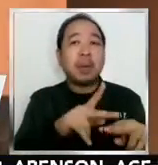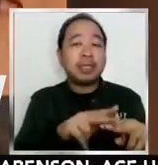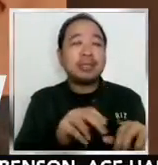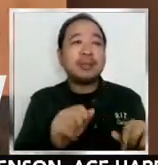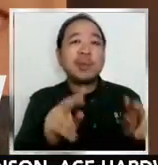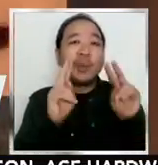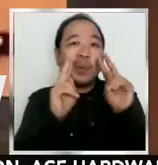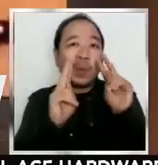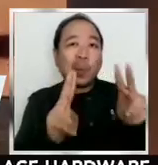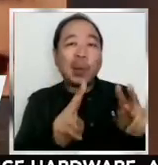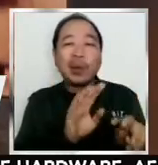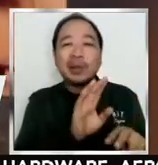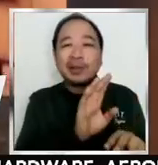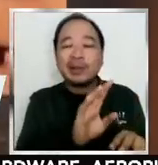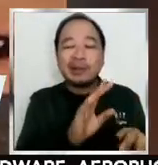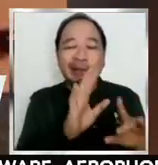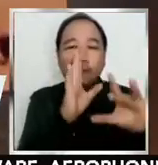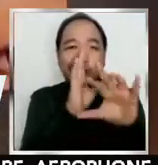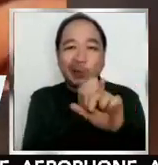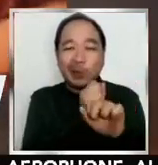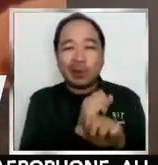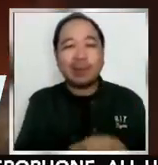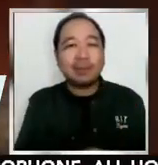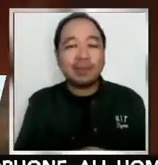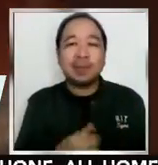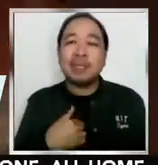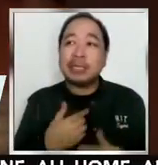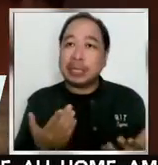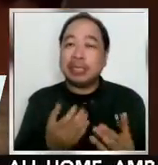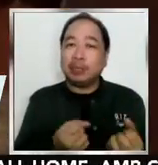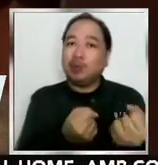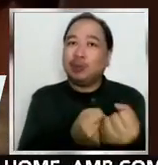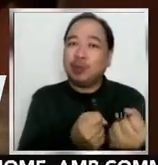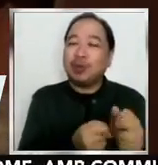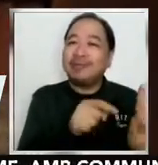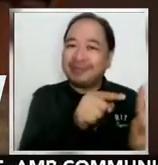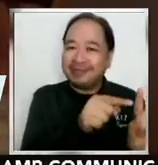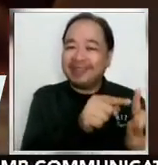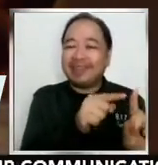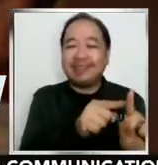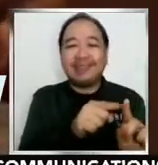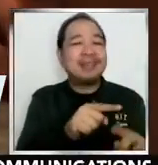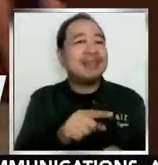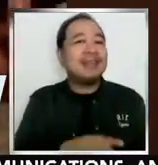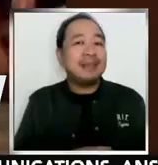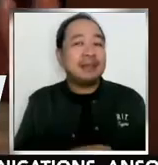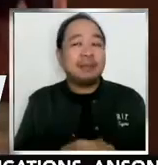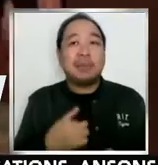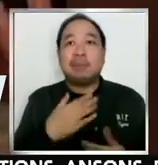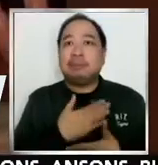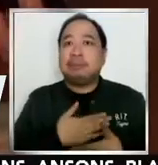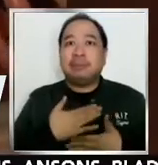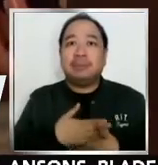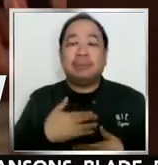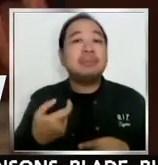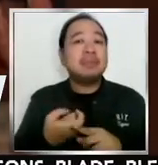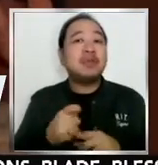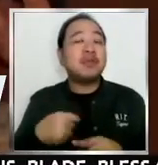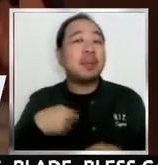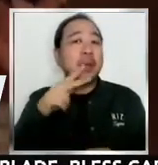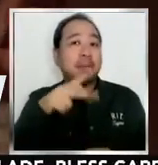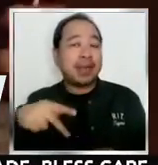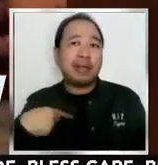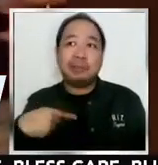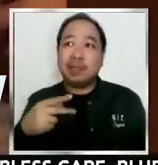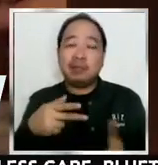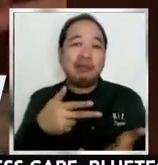dito. Nag-stay po kami para supportahan lang talaga siya. Ano po, masaya po. Like, galing pa po ako ng Pampanga, bumiyay pa po ako